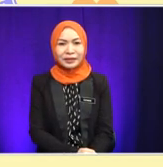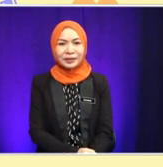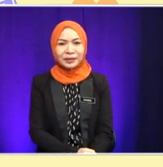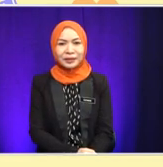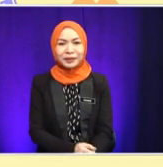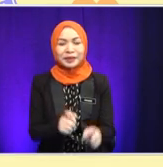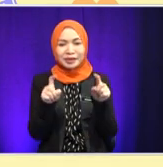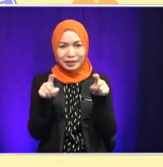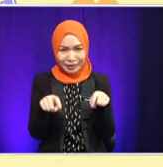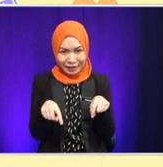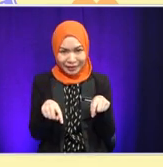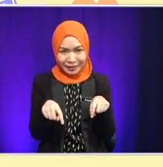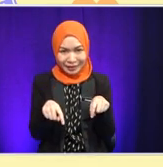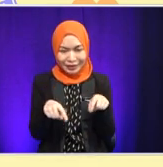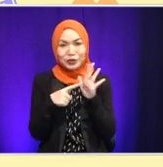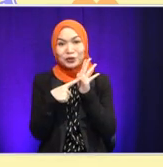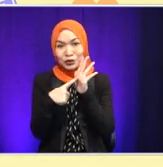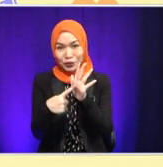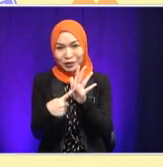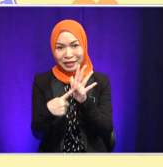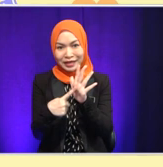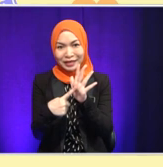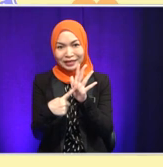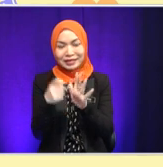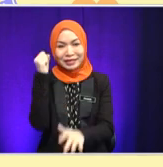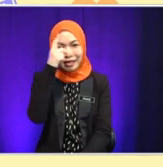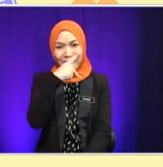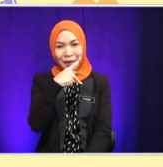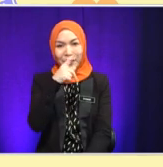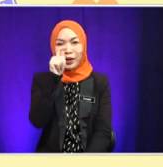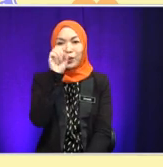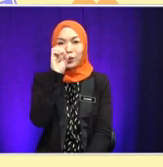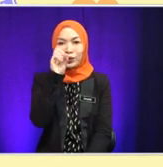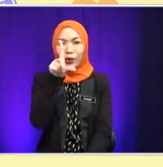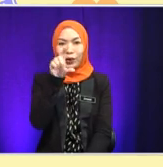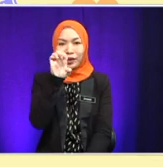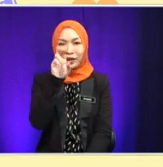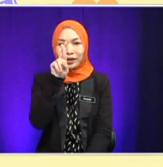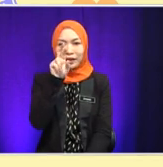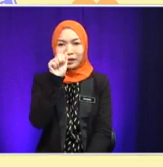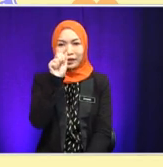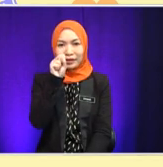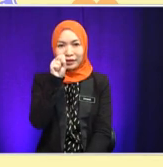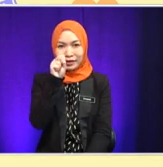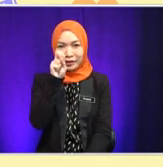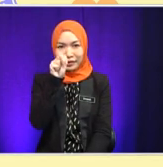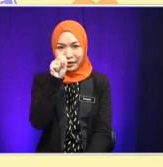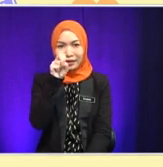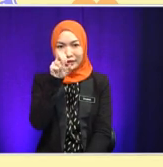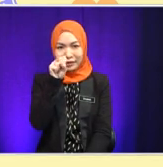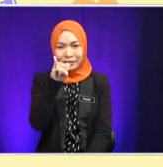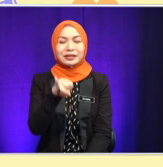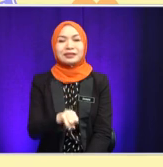nilai-nilai toleransi nilai toleransi Oke soalnya tadi oke dua nilai yang patut diamalkan oleh